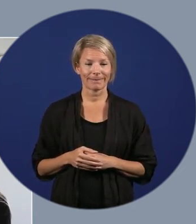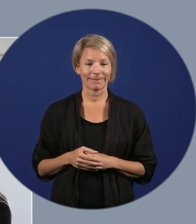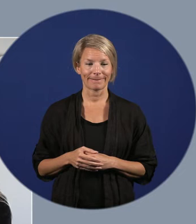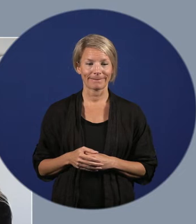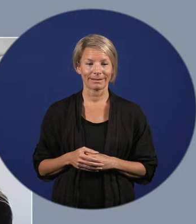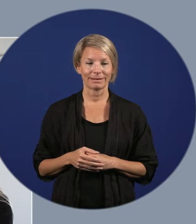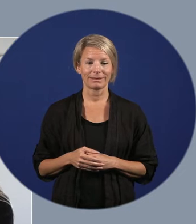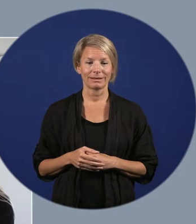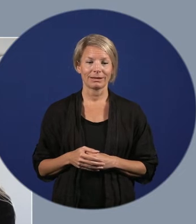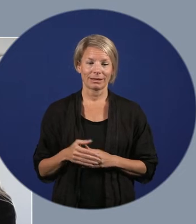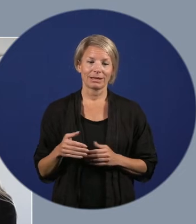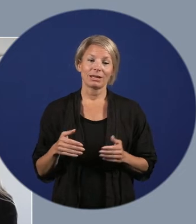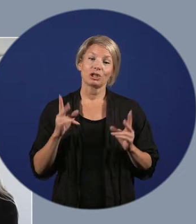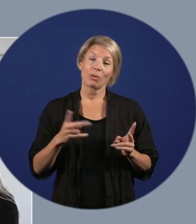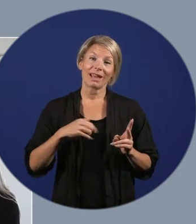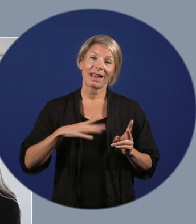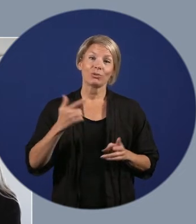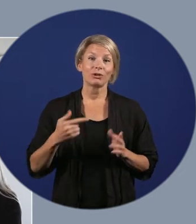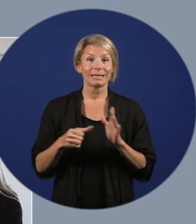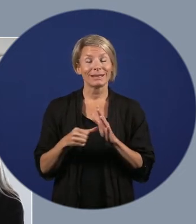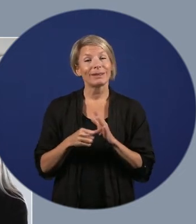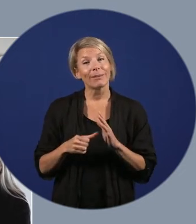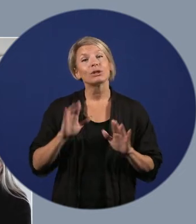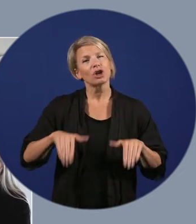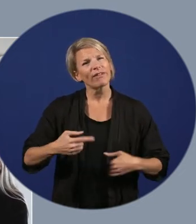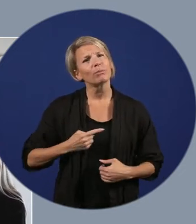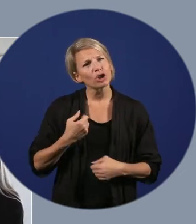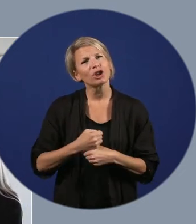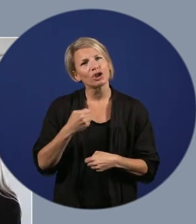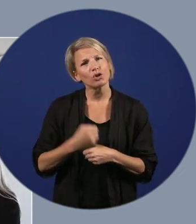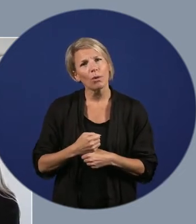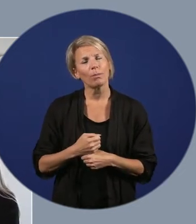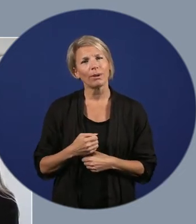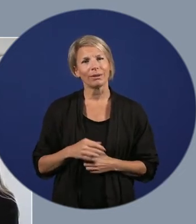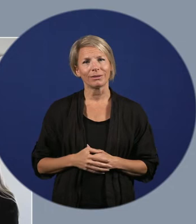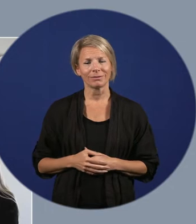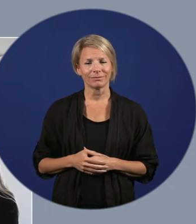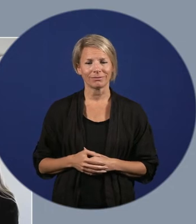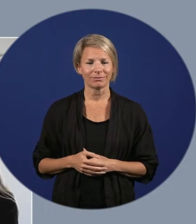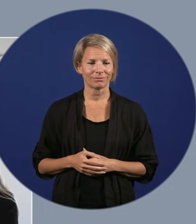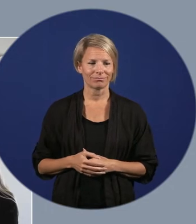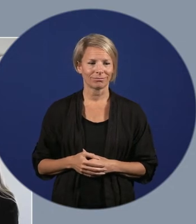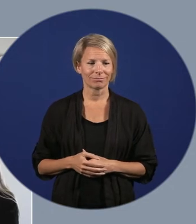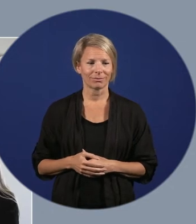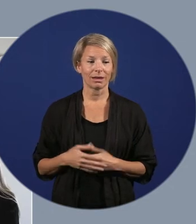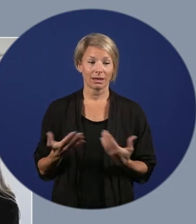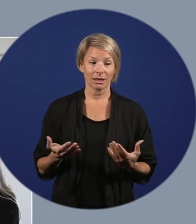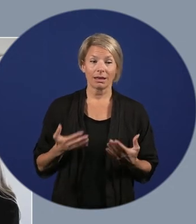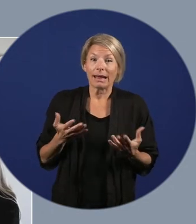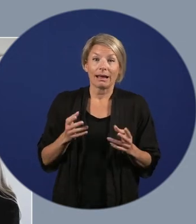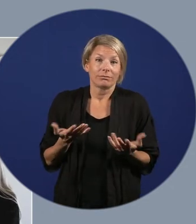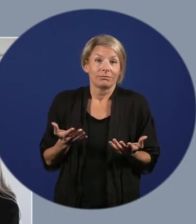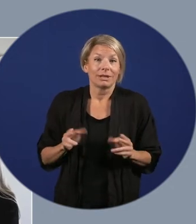Mycket jobb kring detta. Det ter sig ganska naturligt, just väldigt tacksamt när det är valår, definitivt. Och det låter på dig som du tycker